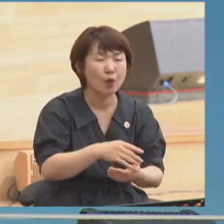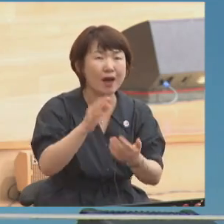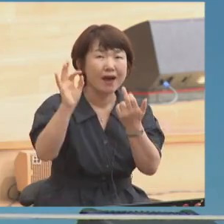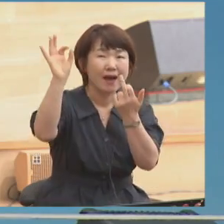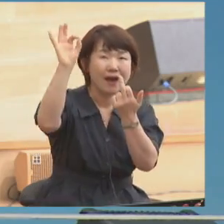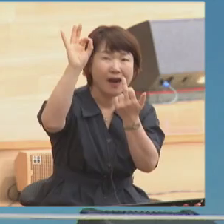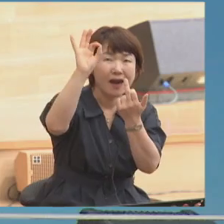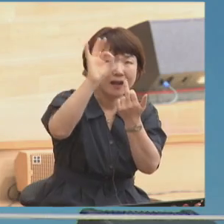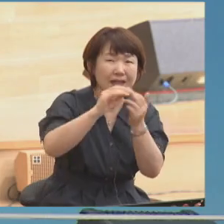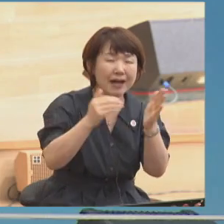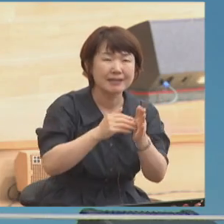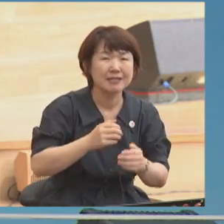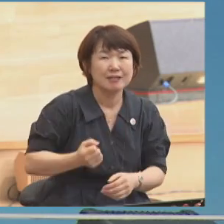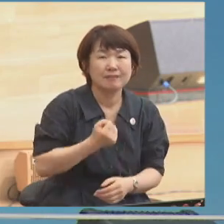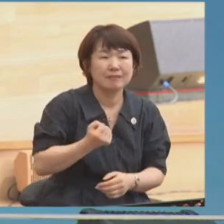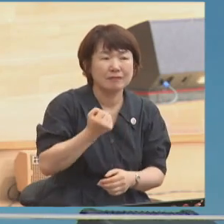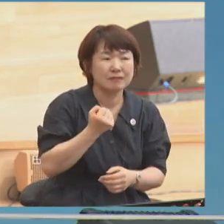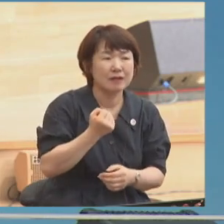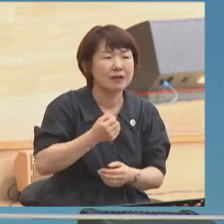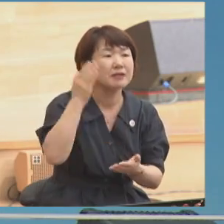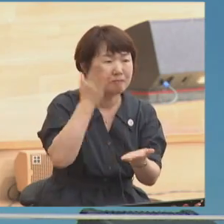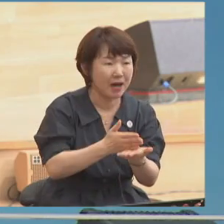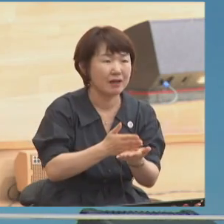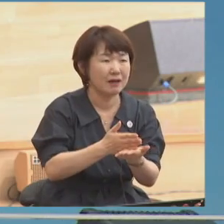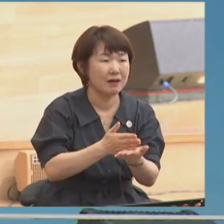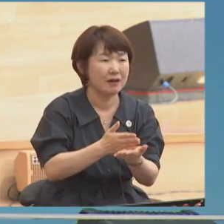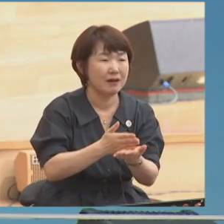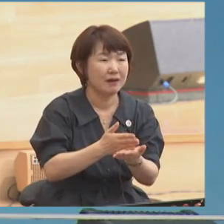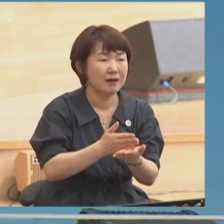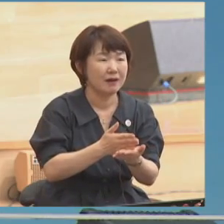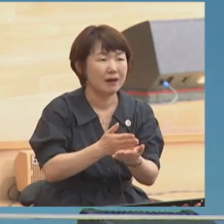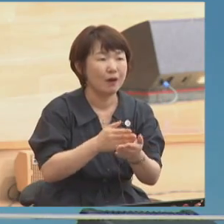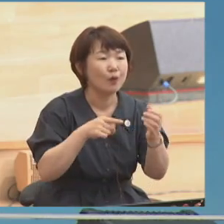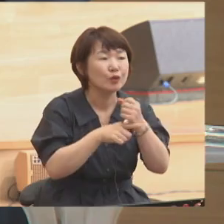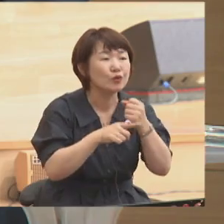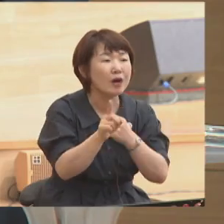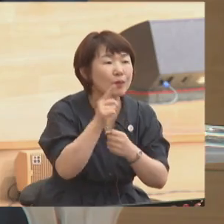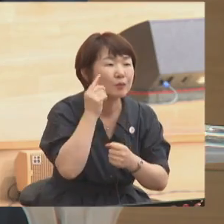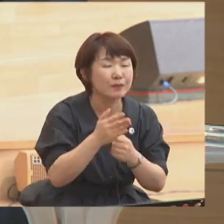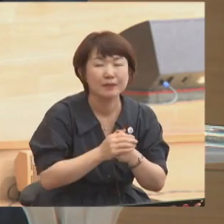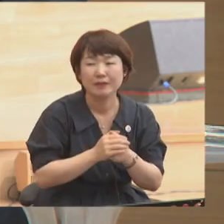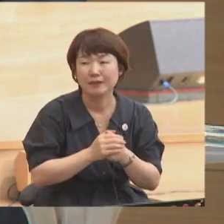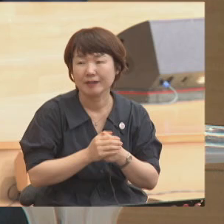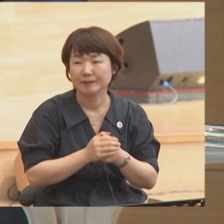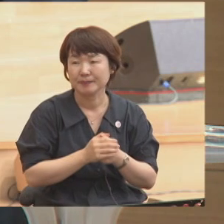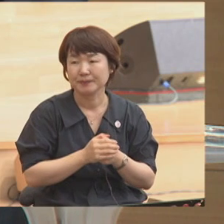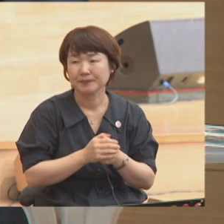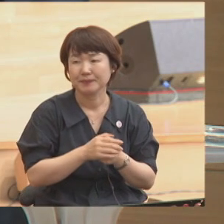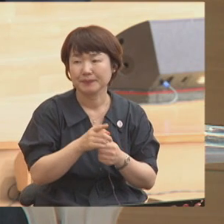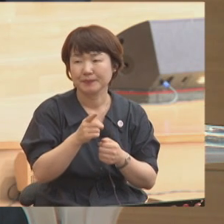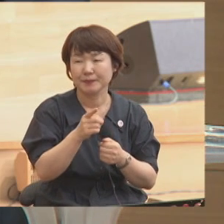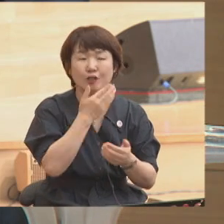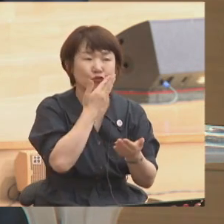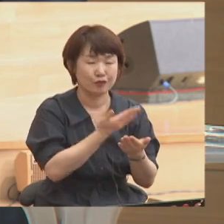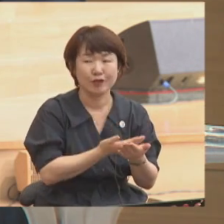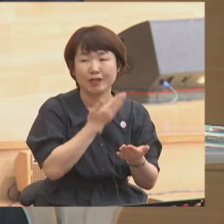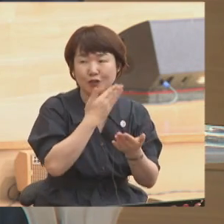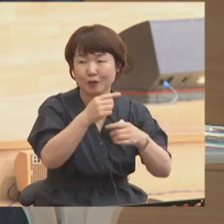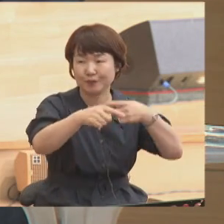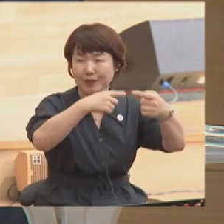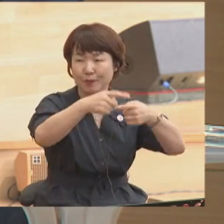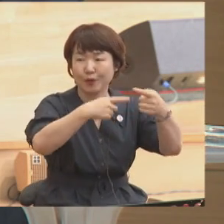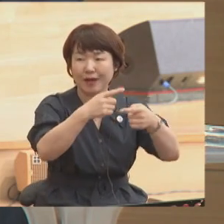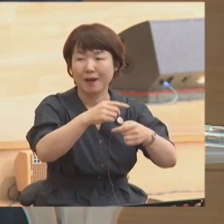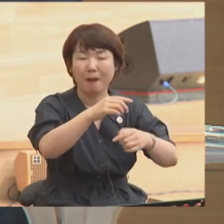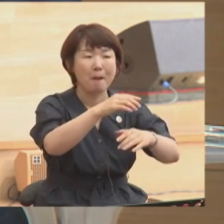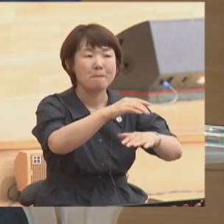분을 품지 말아야 되는 이유, 그 이유가 중요합니다. 그 다음 절에 설명을 해요. 한번 읽어볼까요? 요것 때문에. 요것 때문에. 자,